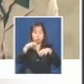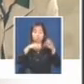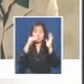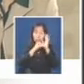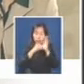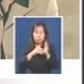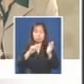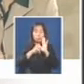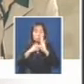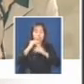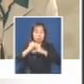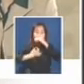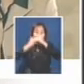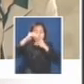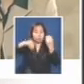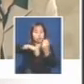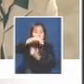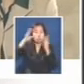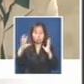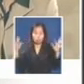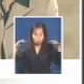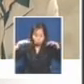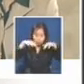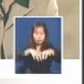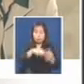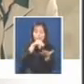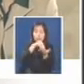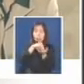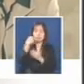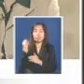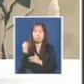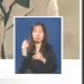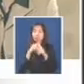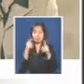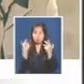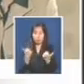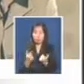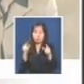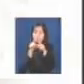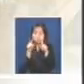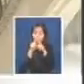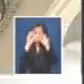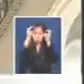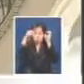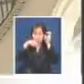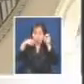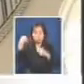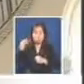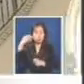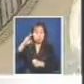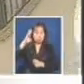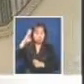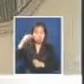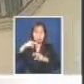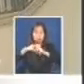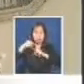กระตุ้นให้ทุกคนก็จะมาเยอะนะคะอย่างครั้งนี้เนี่ย World Economic Forum เนี่ยก็มีบริษัท CEO มากก